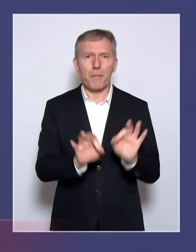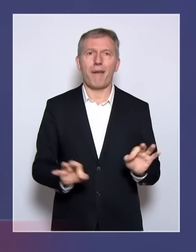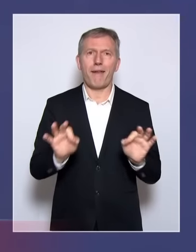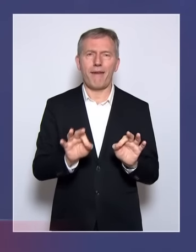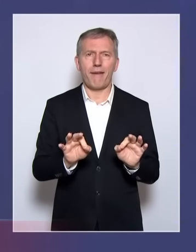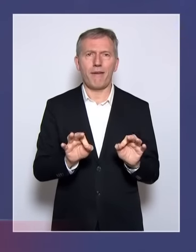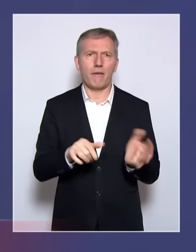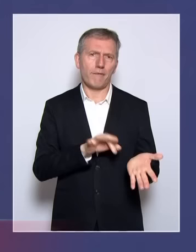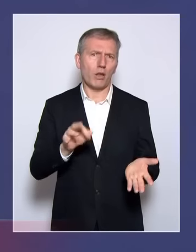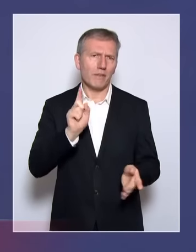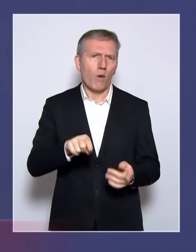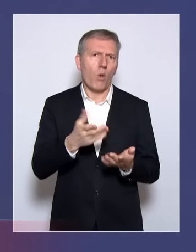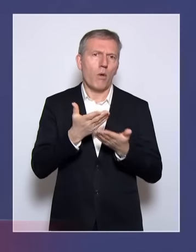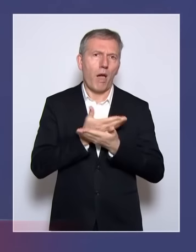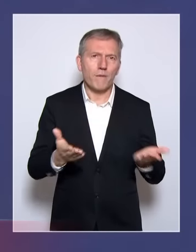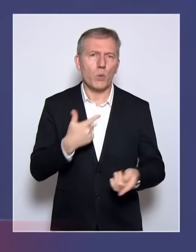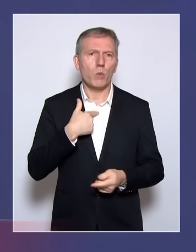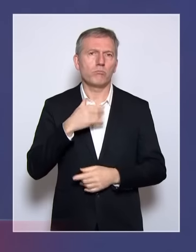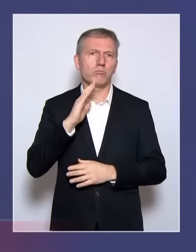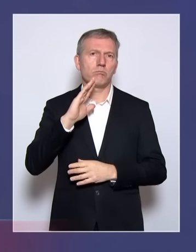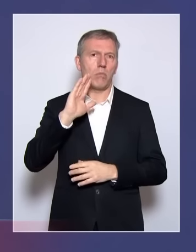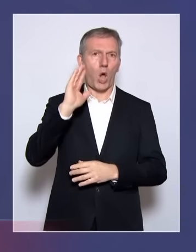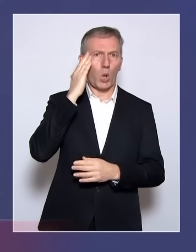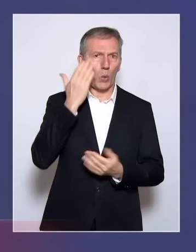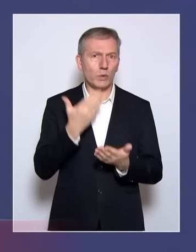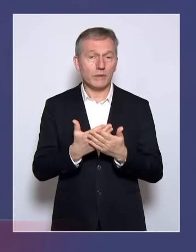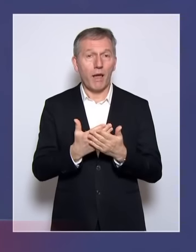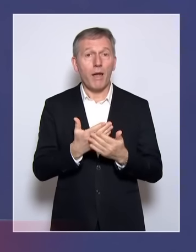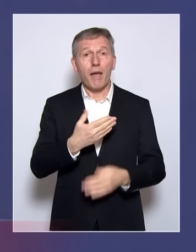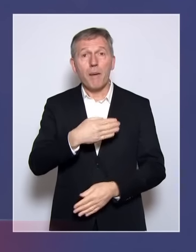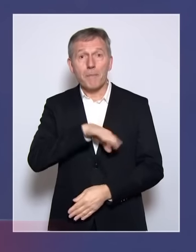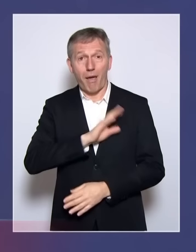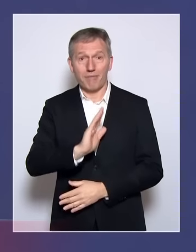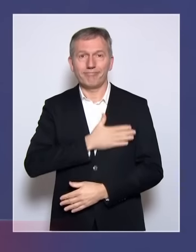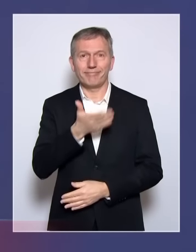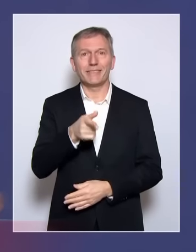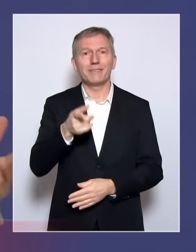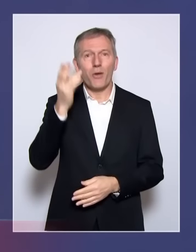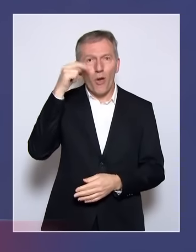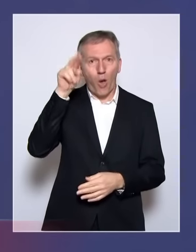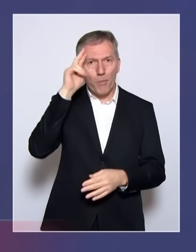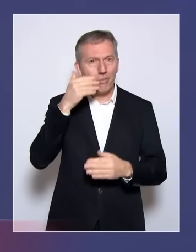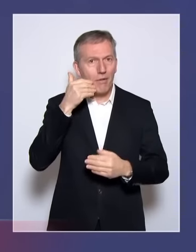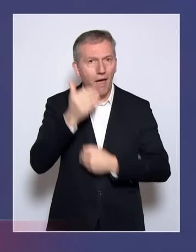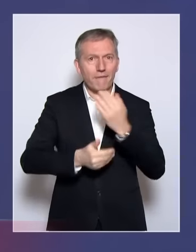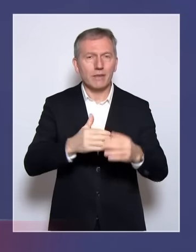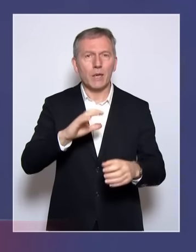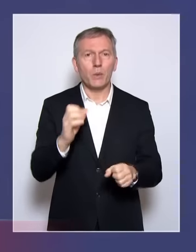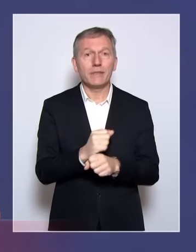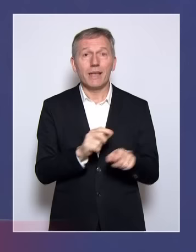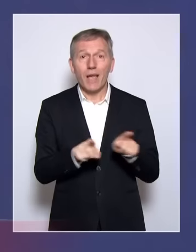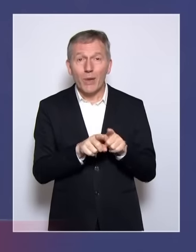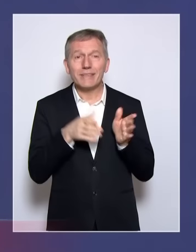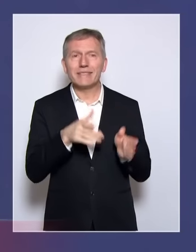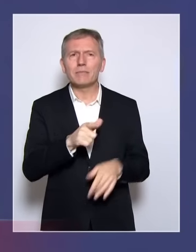Ayons l'humilité de le reconnaître. C'est par l'Europe et ce sursaut que nous avons su avancer. De la même manière, sur l'énergie, qui